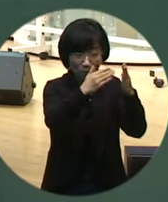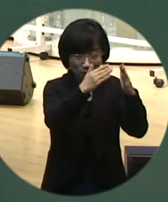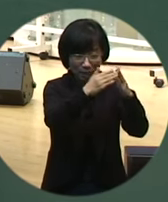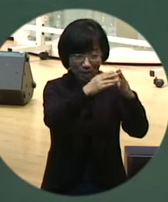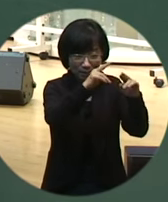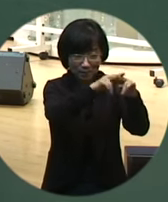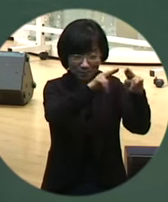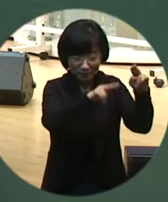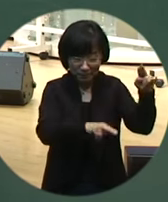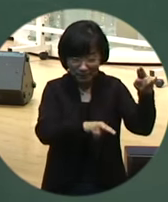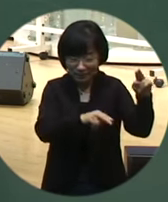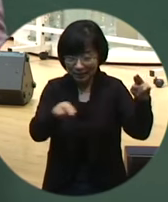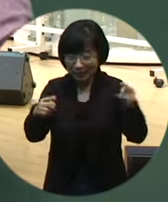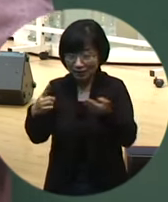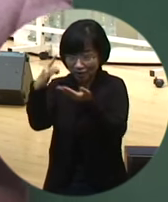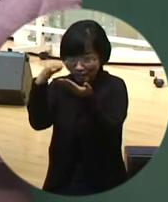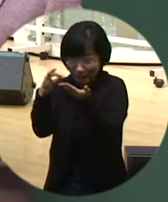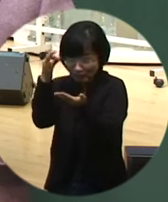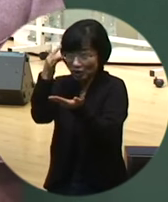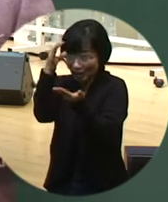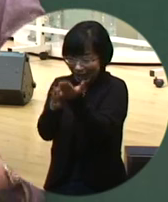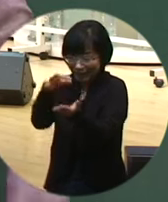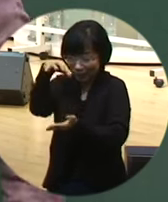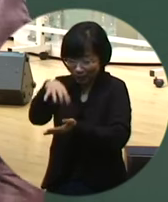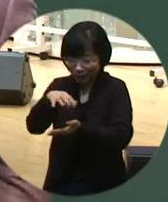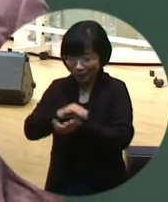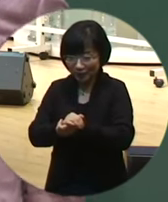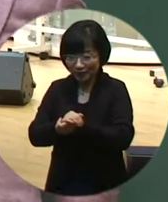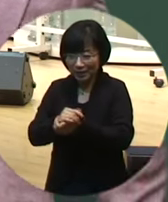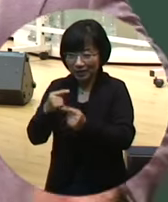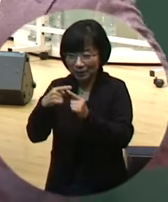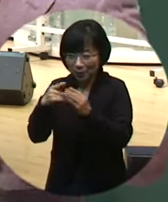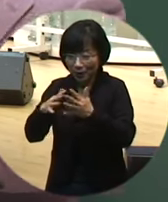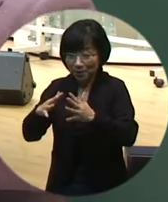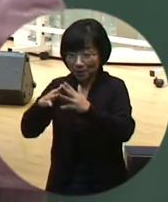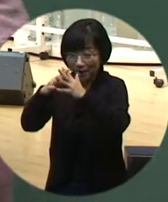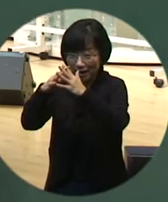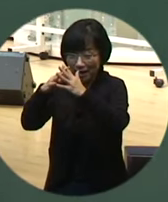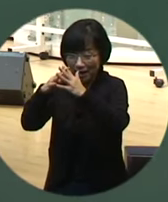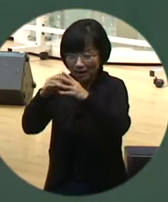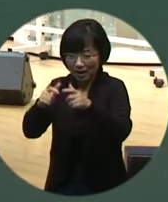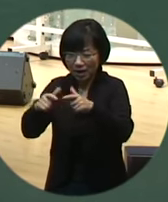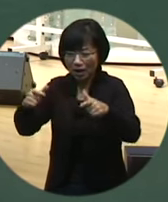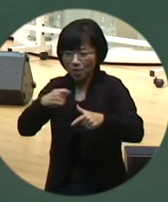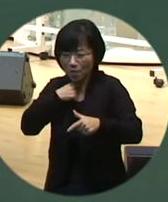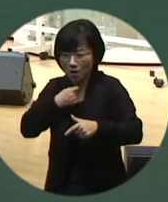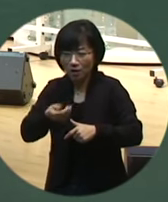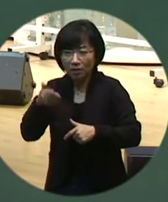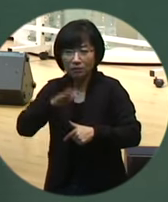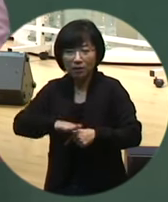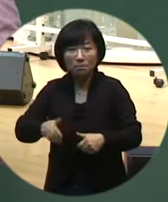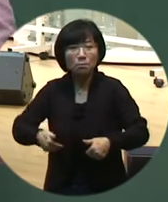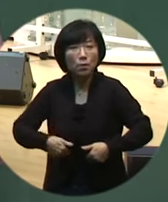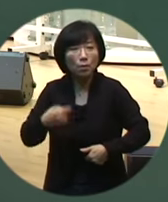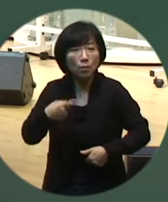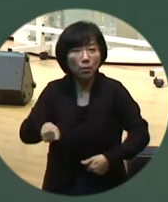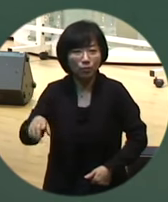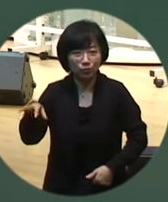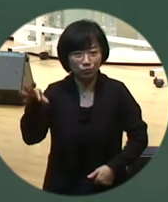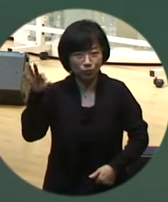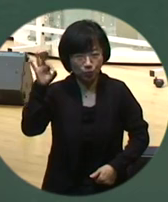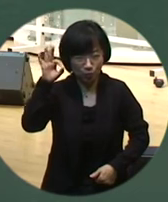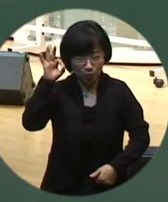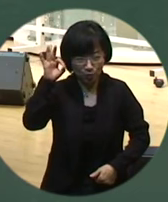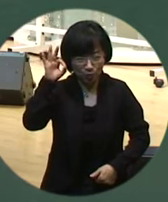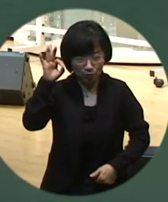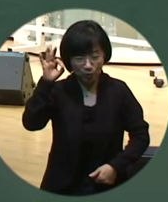was just the numbers. 그리고 이제 개척하다 보니까 돈이 필요하잖아요, 경제. And in order to plant a church, I needed the finances, so I prayed for finances. 세 번째는 바른 생활.